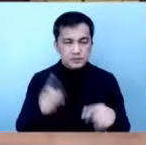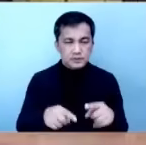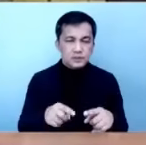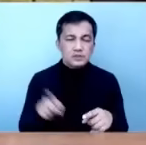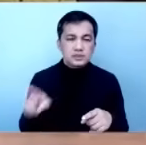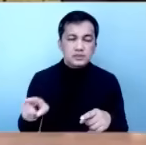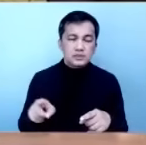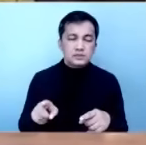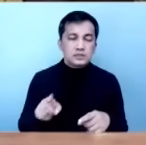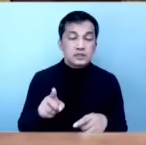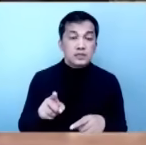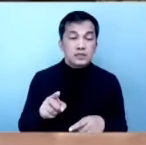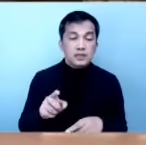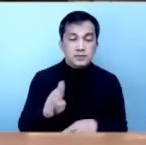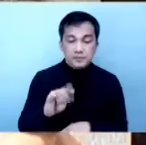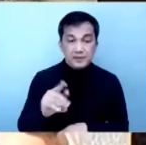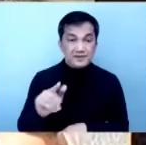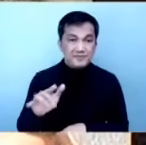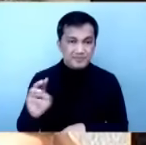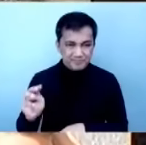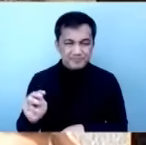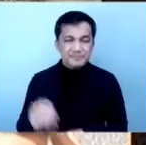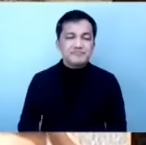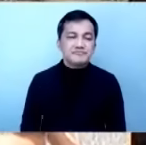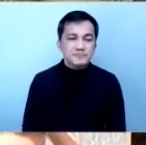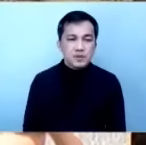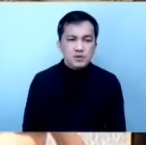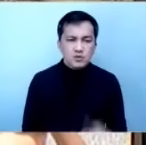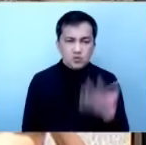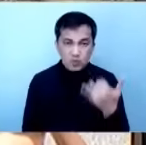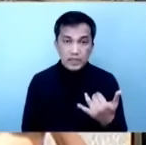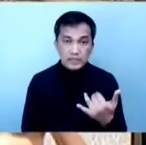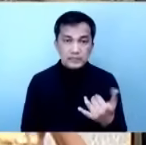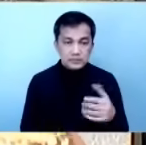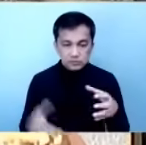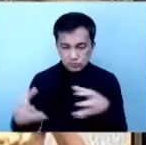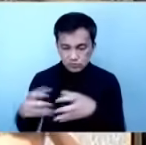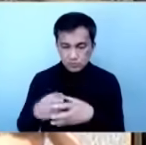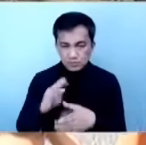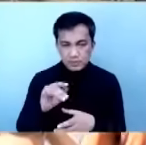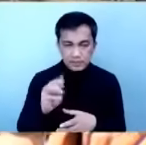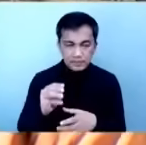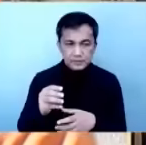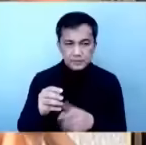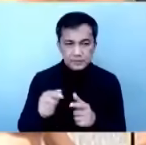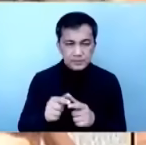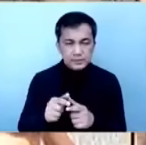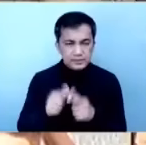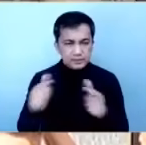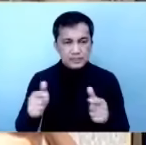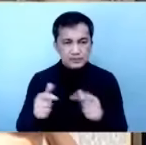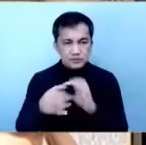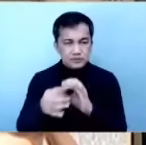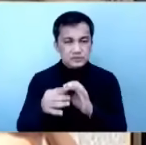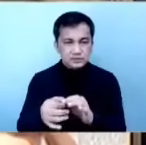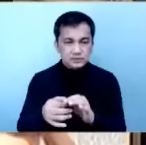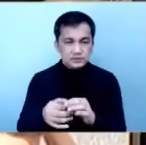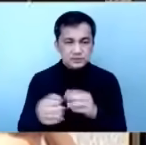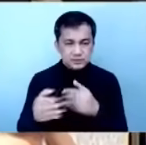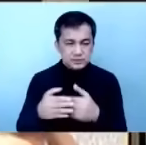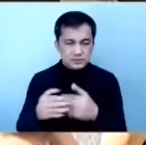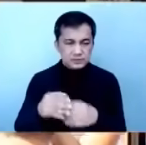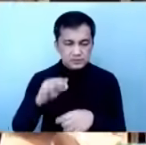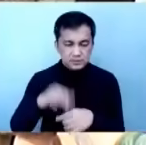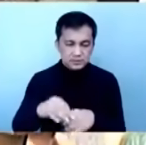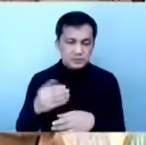region in muslim mindanao o barm yan ay para buuin ang barm grand coalition para sa nalalapit na parliamentary election